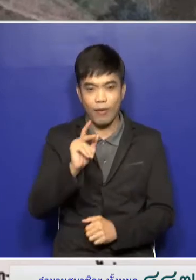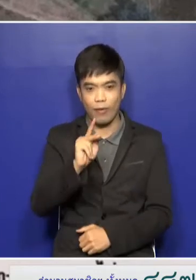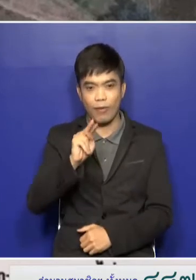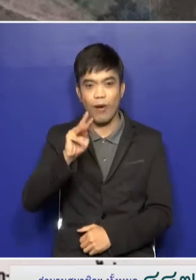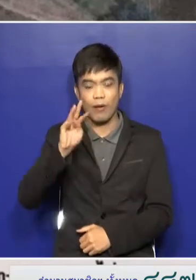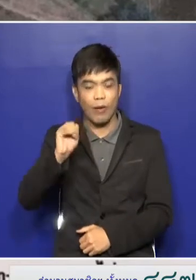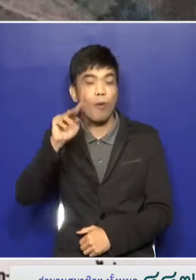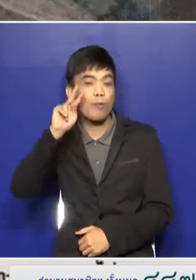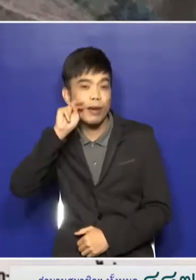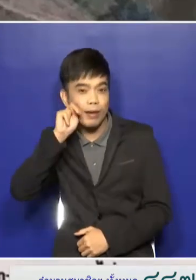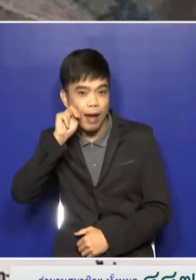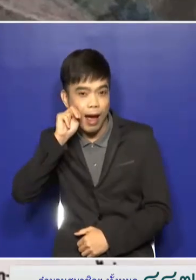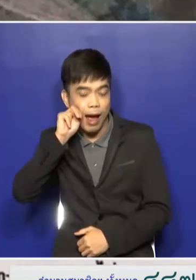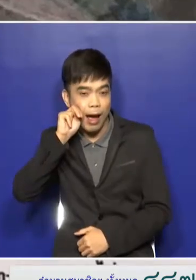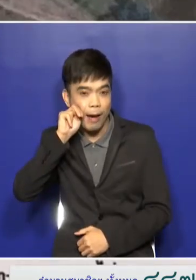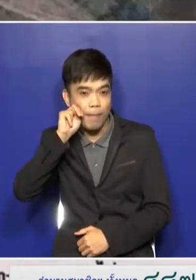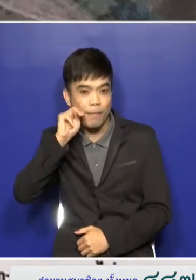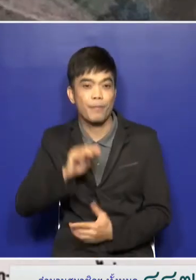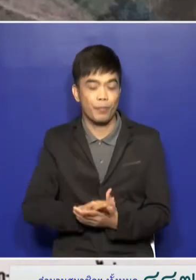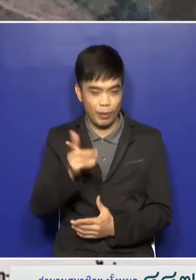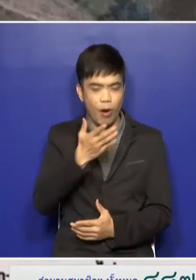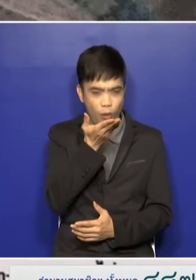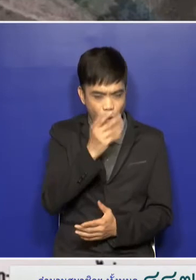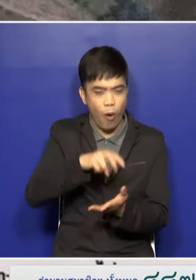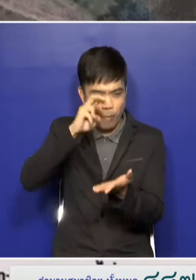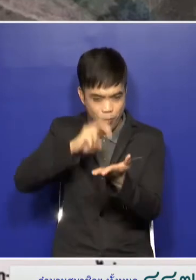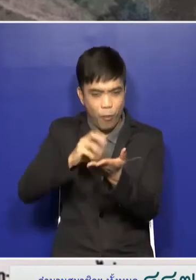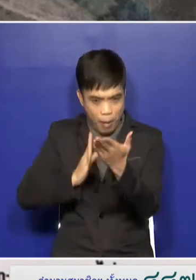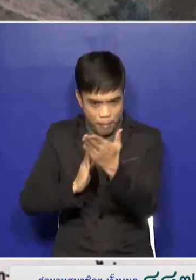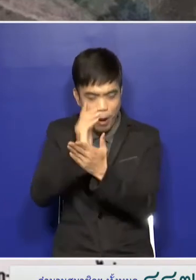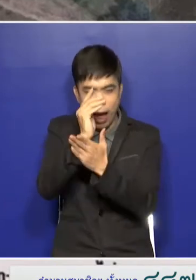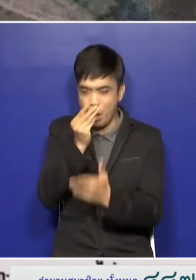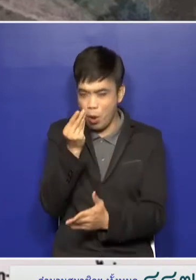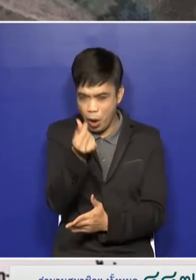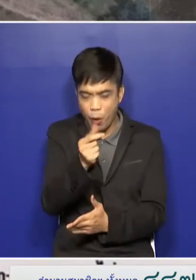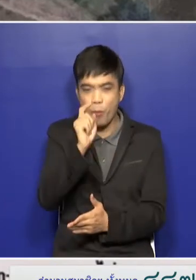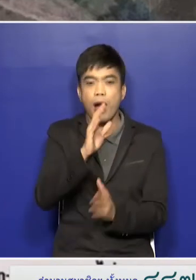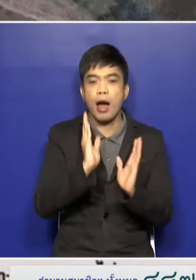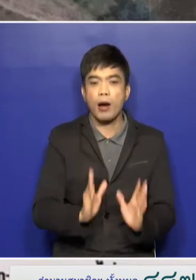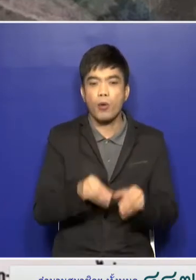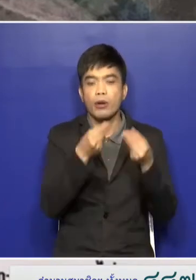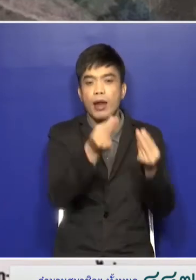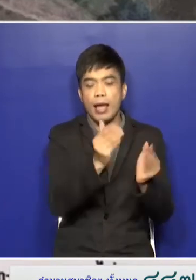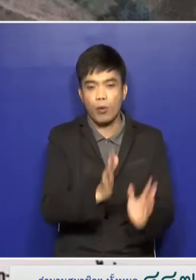ำบาดาลช่วยเร่งรัดการอนุมัติให้ขุดเจาะน้ำบาดาลเพื่อเกษตรกรจะได้ใช้น้ำเพื่อ